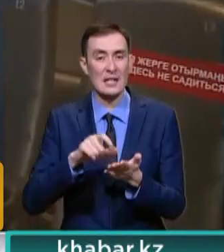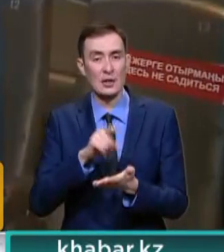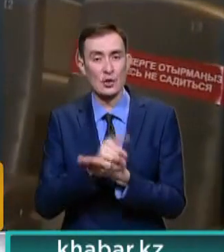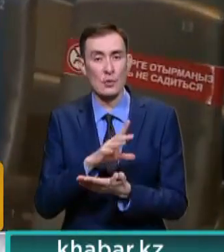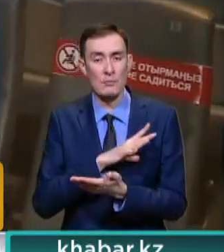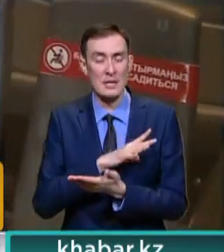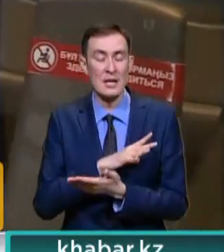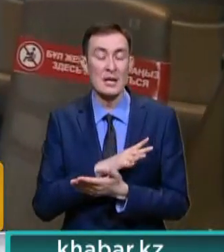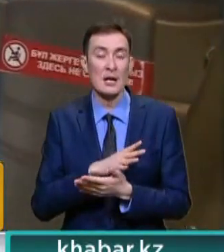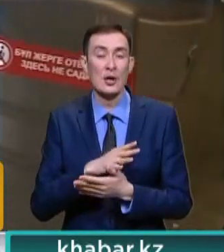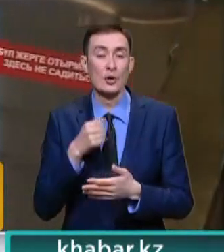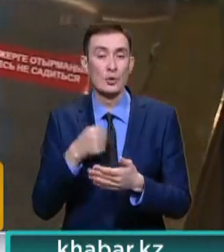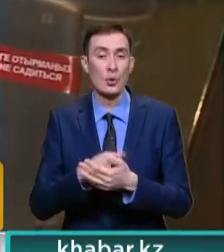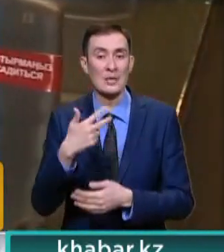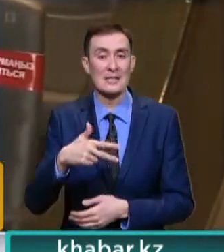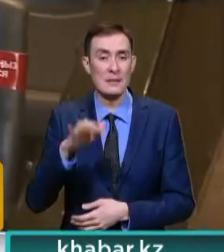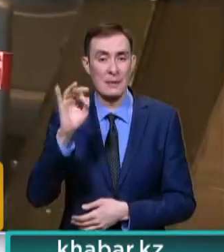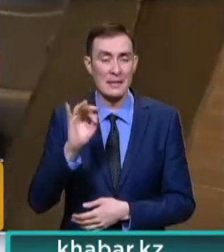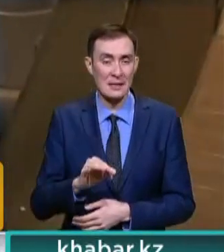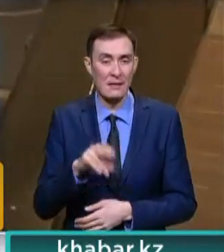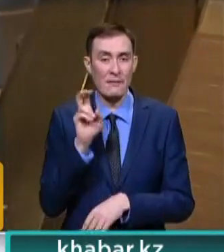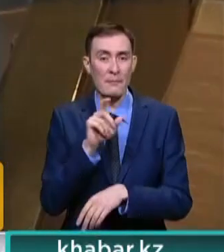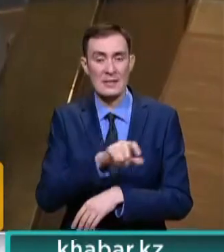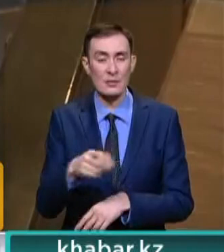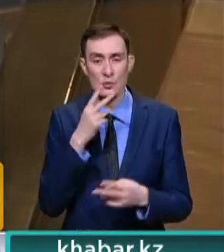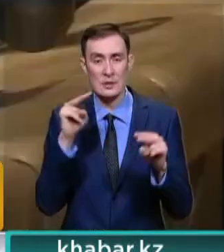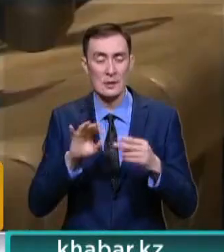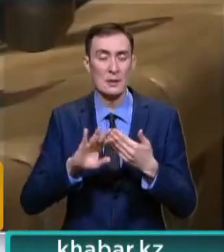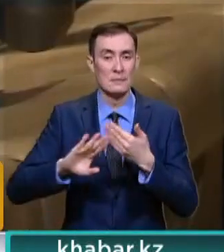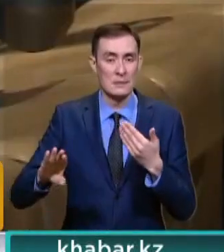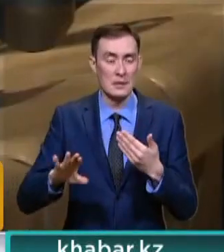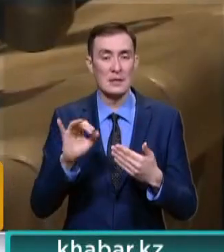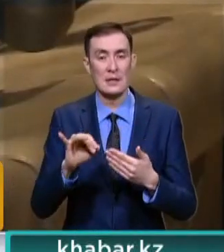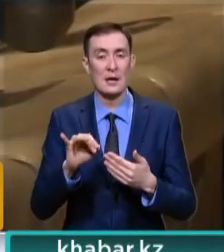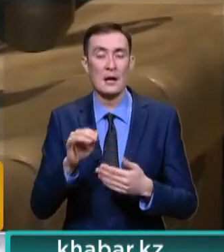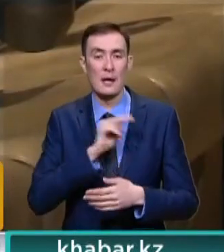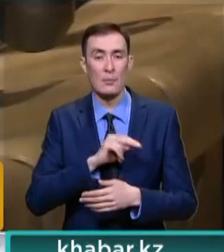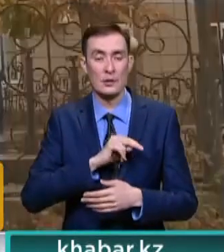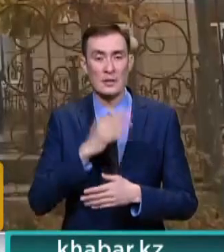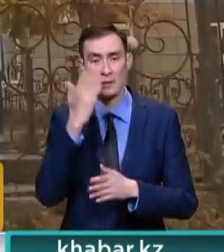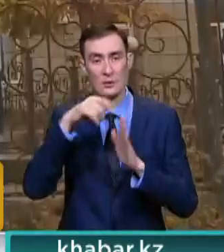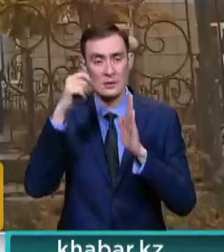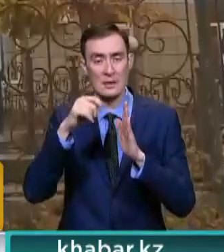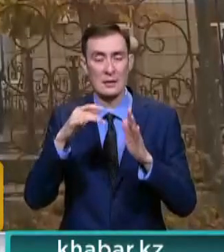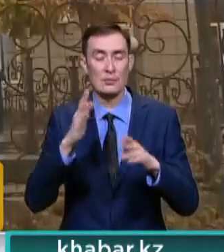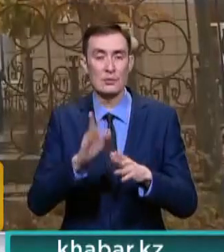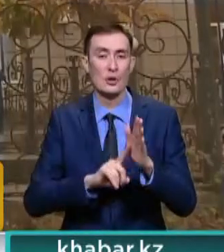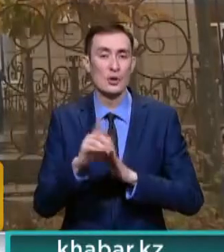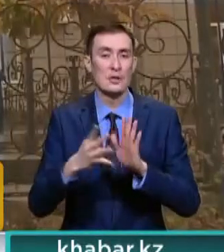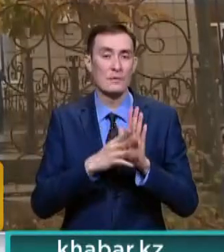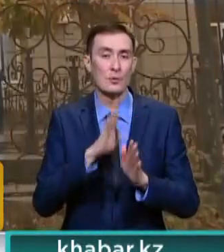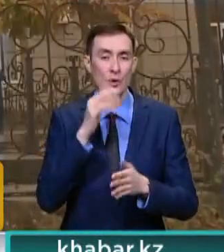должна быть не более 30%. Посетителям необходимо соблюдать социальную дистанцию. Работать кинотеатры будут с 9 утра